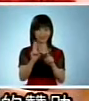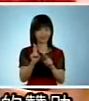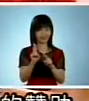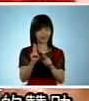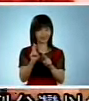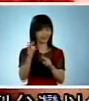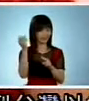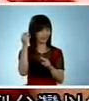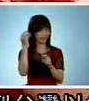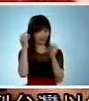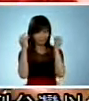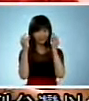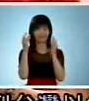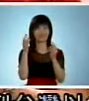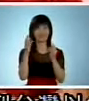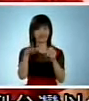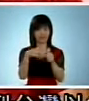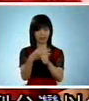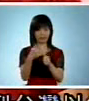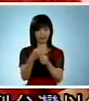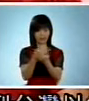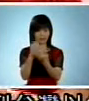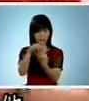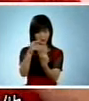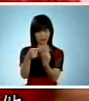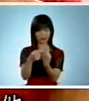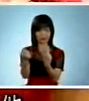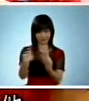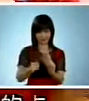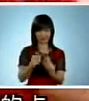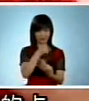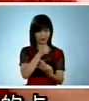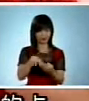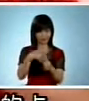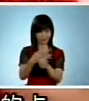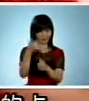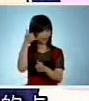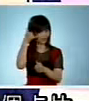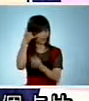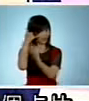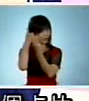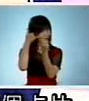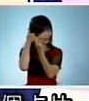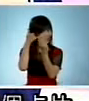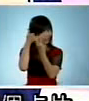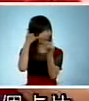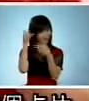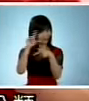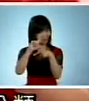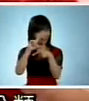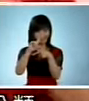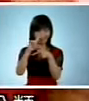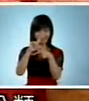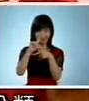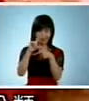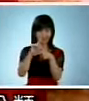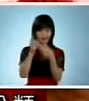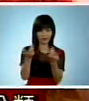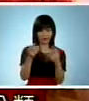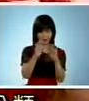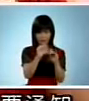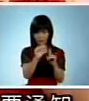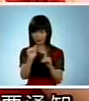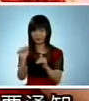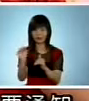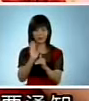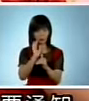华电信的赞助啊。现在每一个选手来到台湾以后，他们就发给他一张电话号码的卡，他们换了我们这个卡片啊，我们会把它分